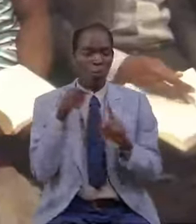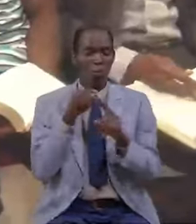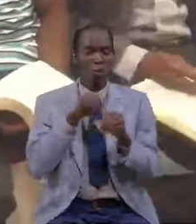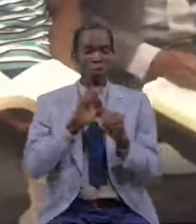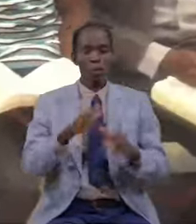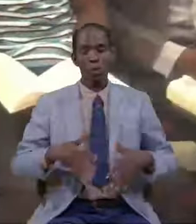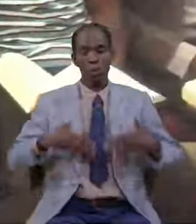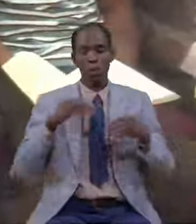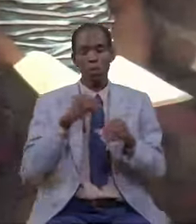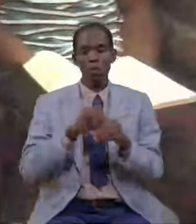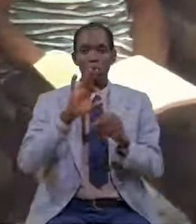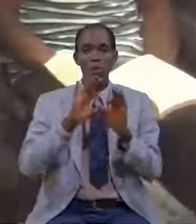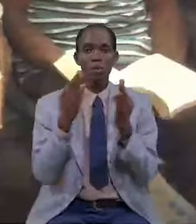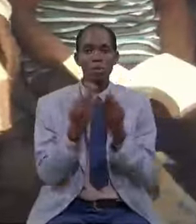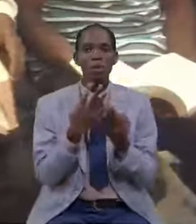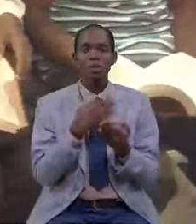et